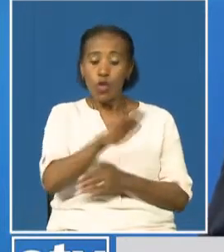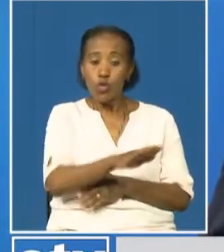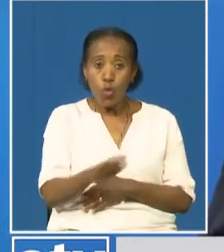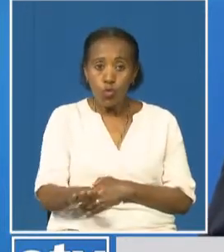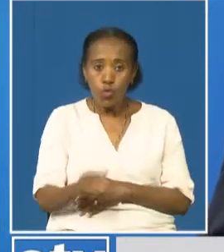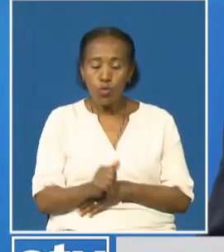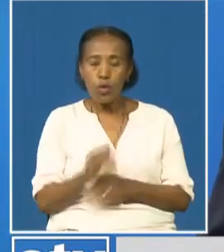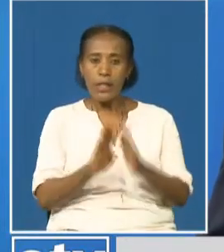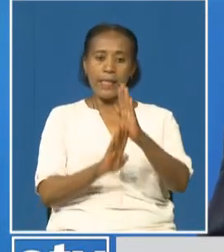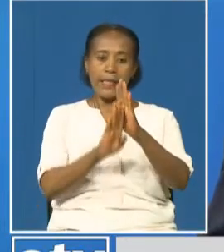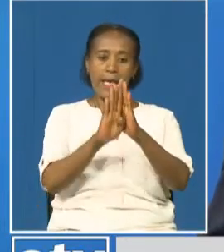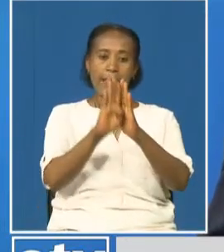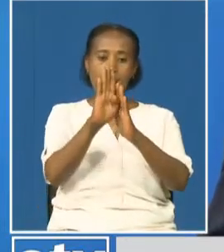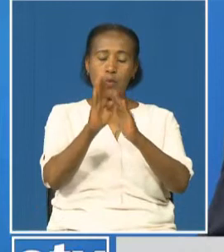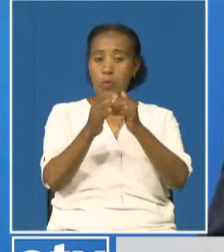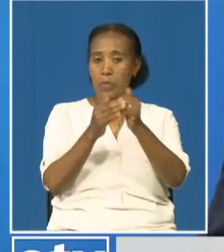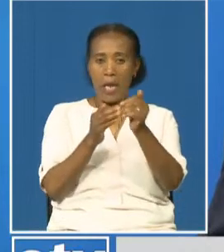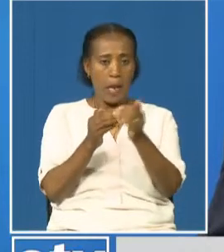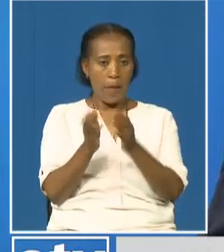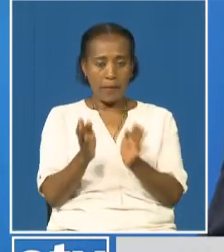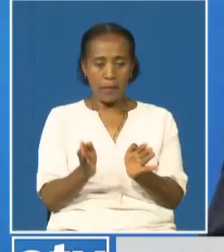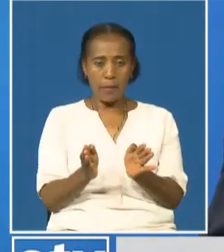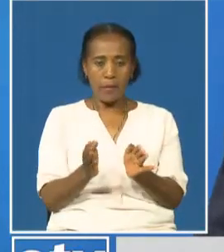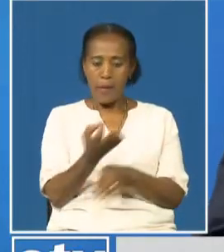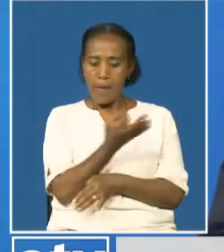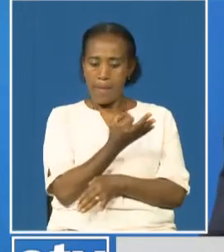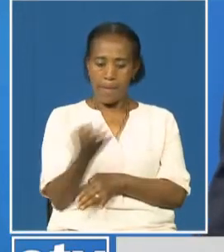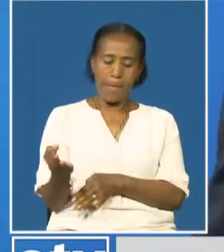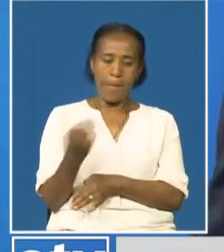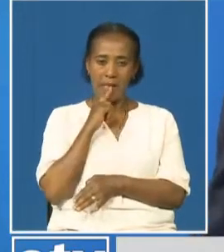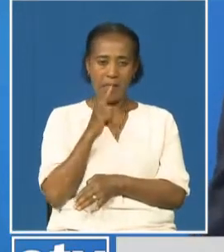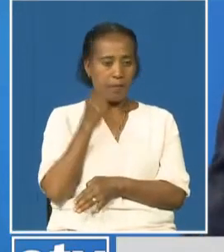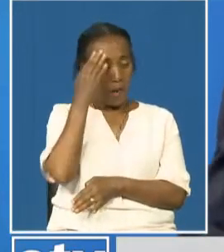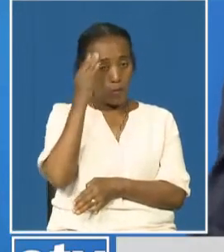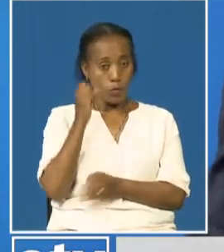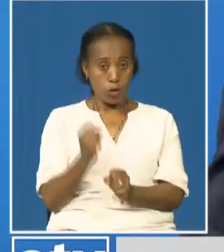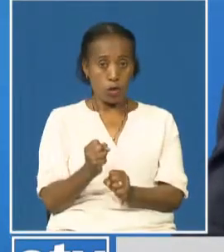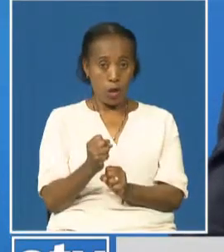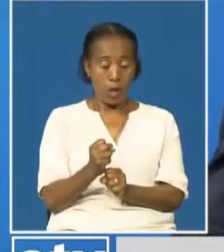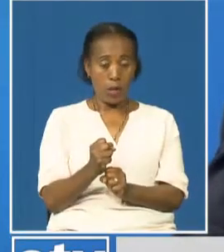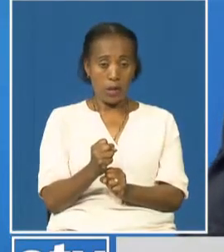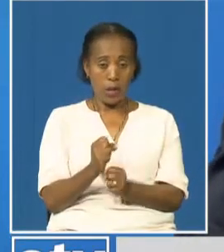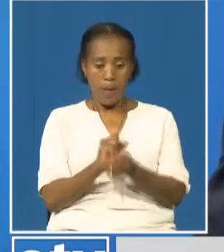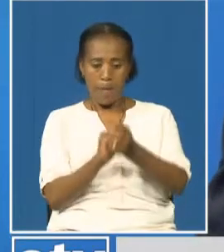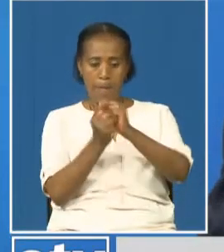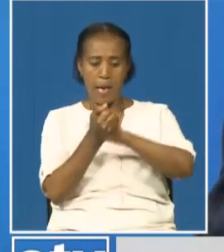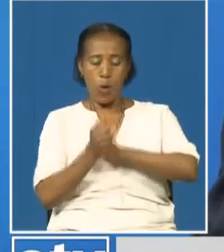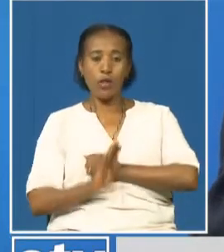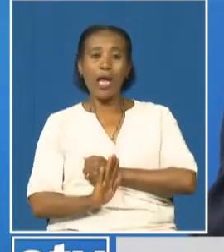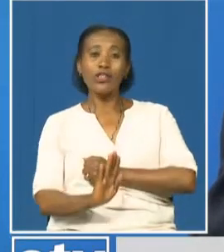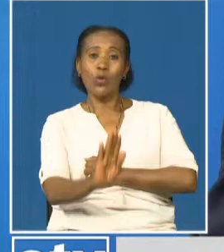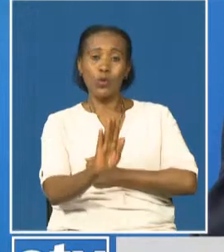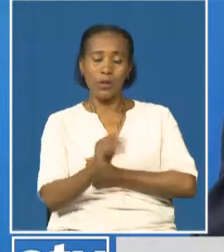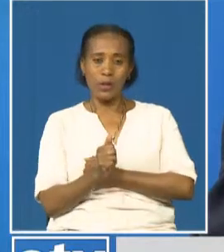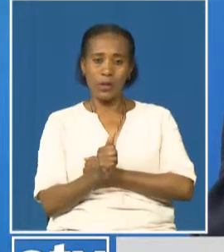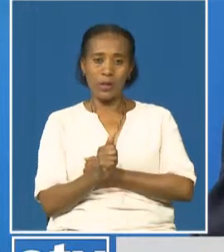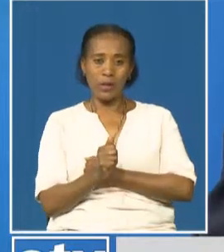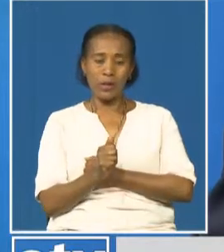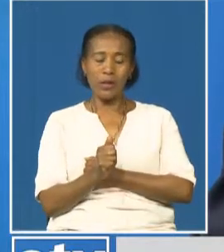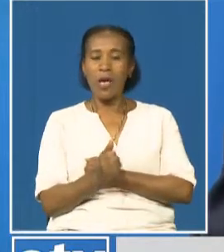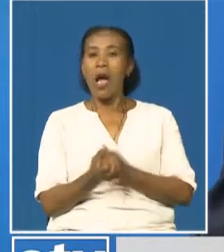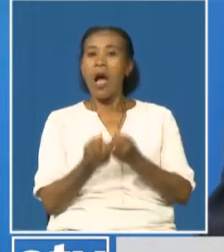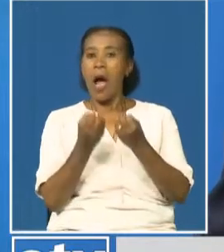ልጆቹ እድገታቸውን ምናልባት በደንብ ሪያላይዝ ላያደርጉት ይችላሉ። መለወጣቸውን